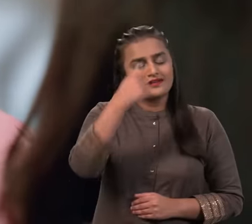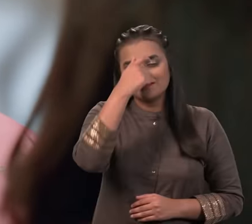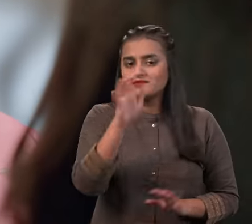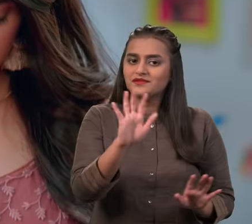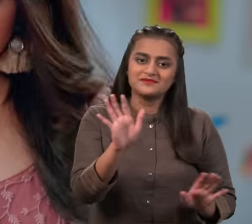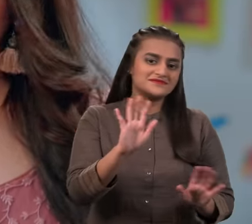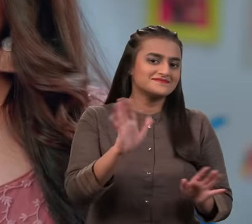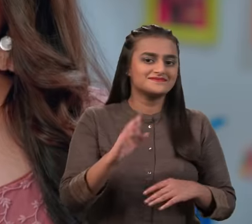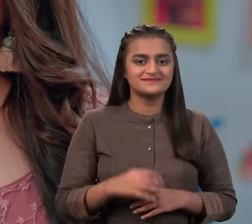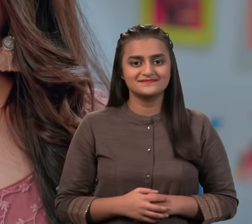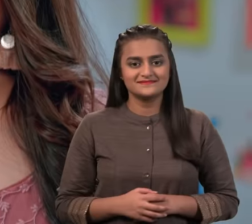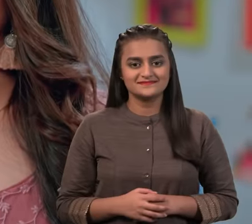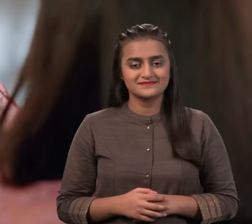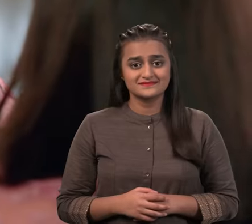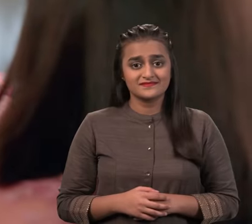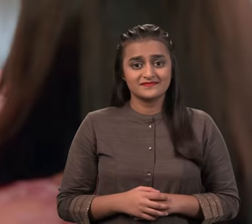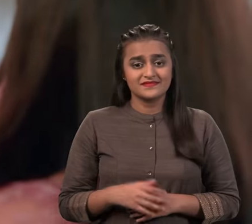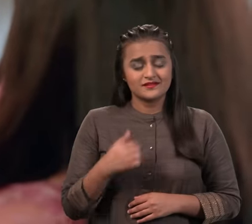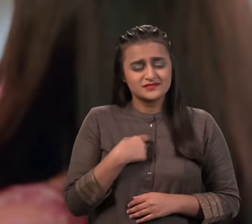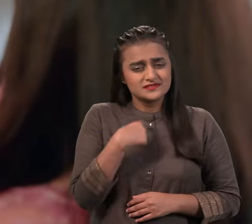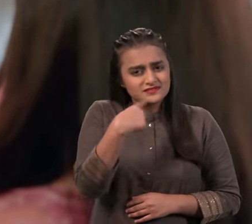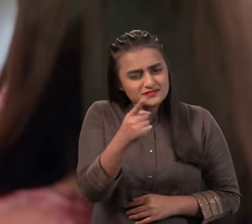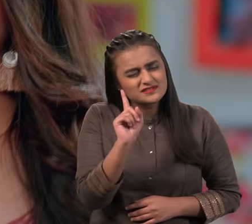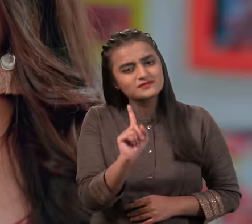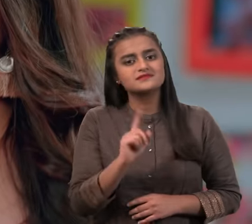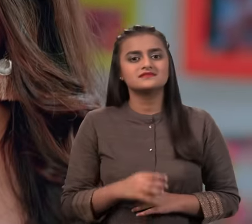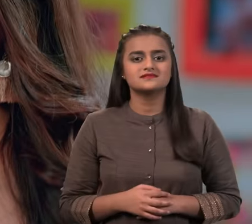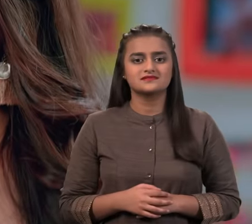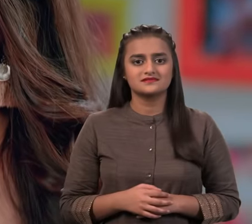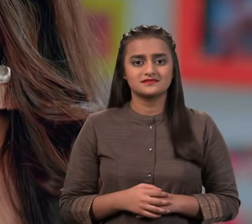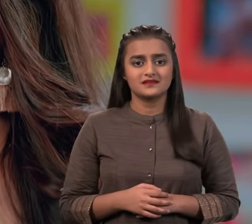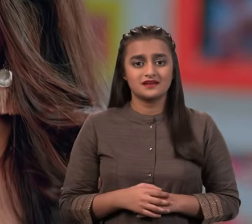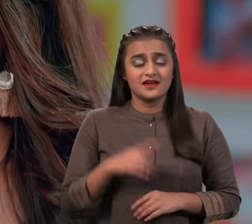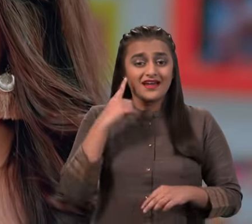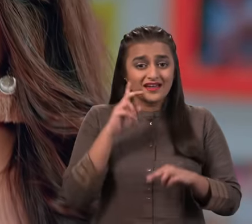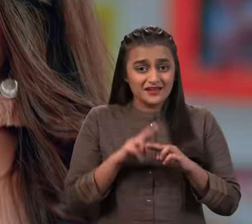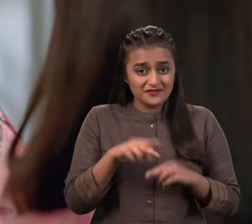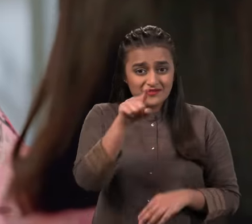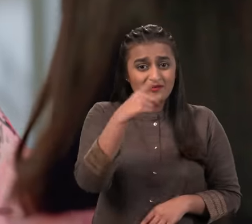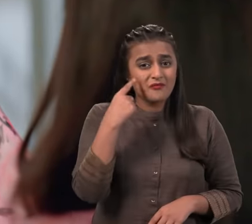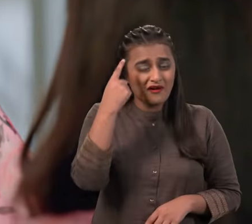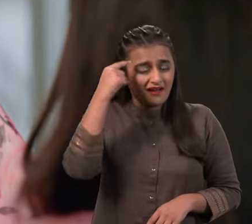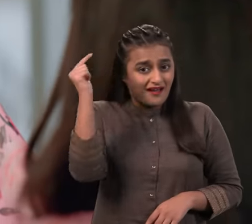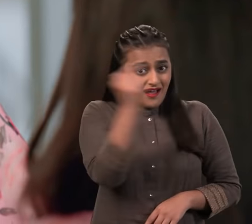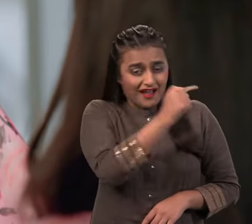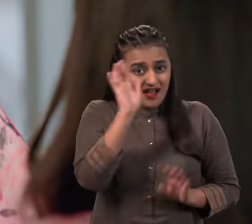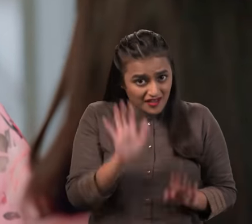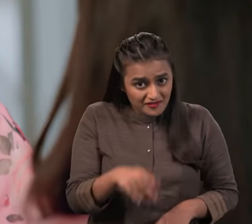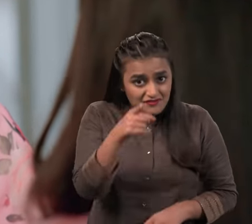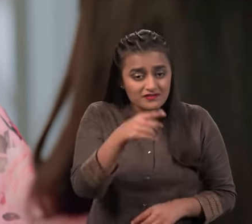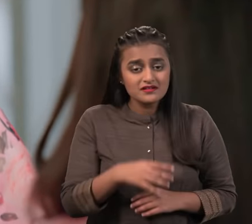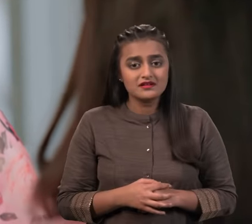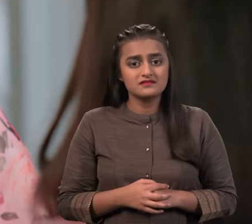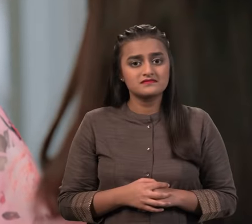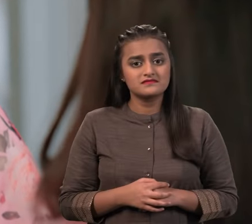कोई बात नहीं हीर, मैं तो तुझे सिर्फ इतना बताना चाहती हूँ कि अगर उस लड़के को लेकर तेरे मन में